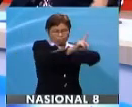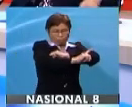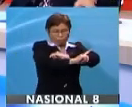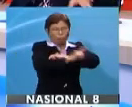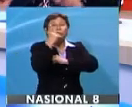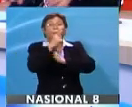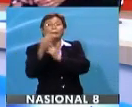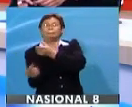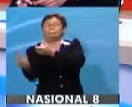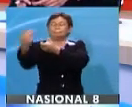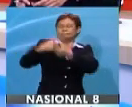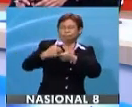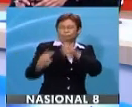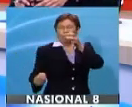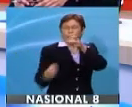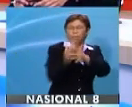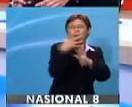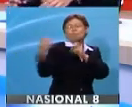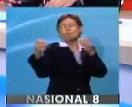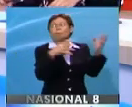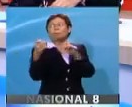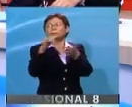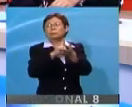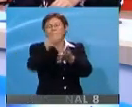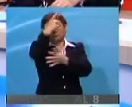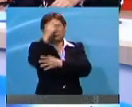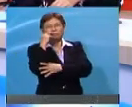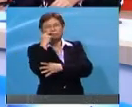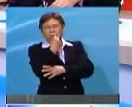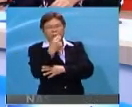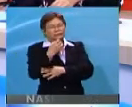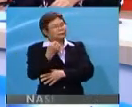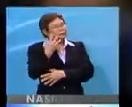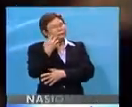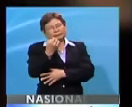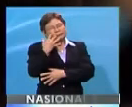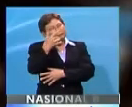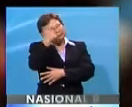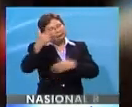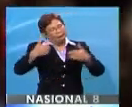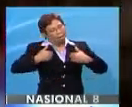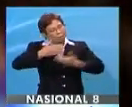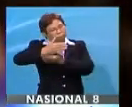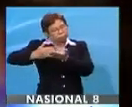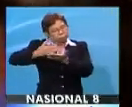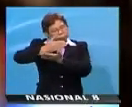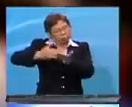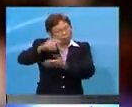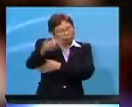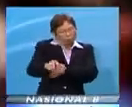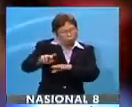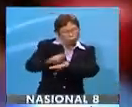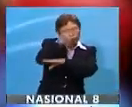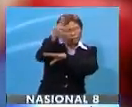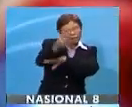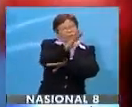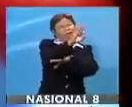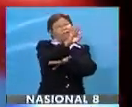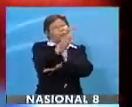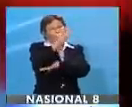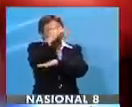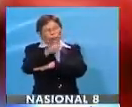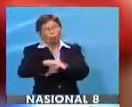yang terlibat mencetuskan pergaduhan itu. Datuk Seri Najib juga kesal kerana ada setengah pihak sengaja menggunakan media sosial